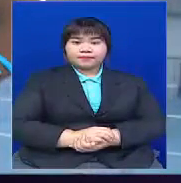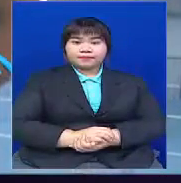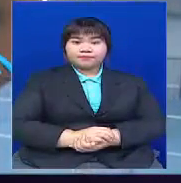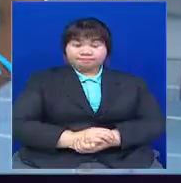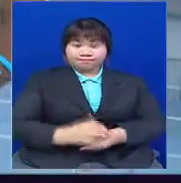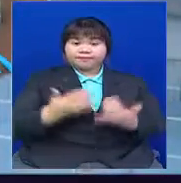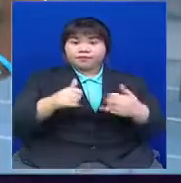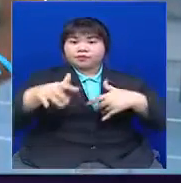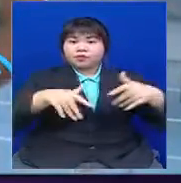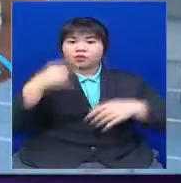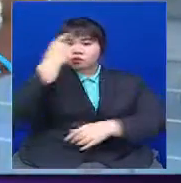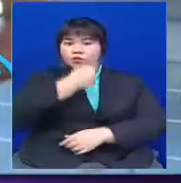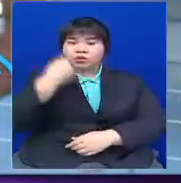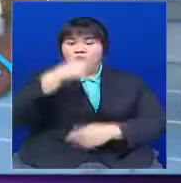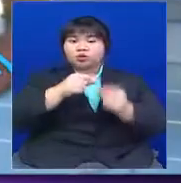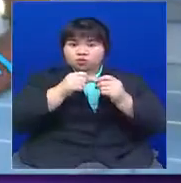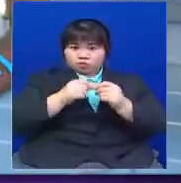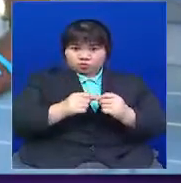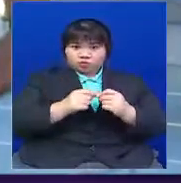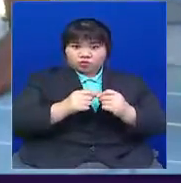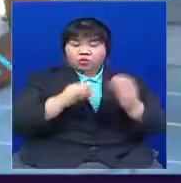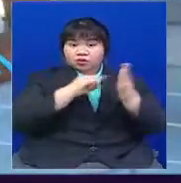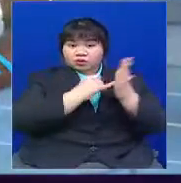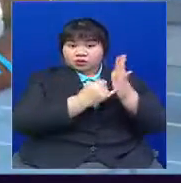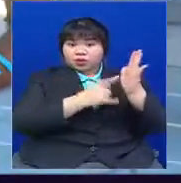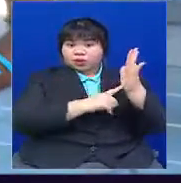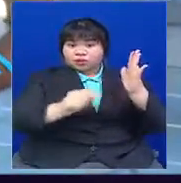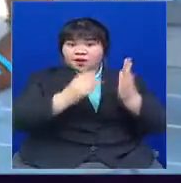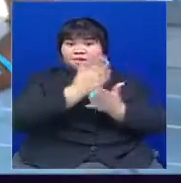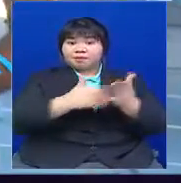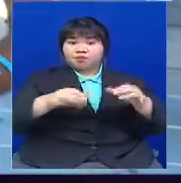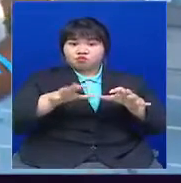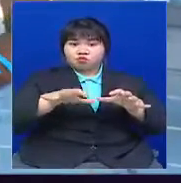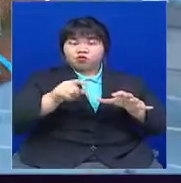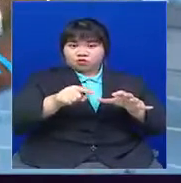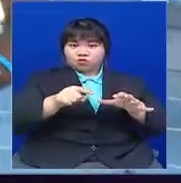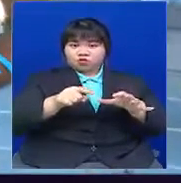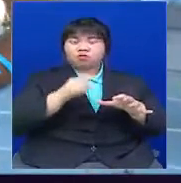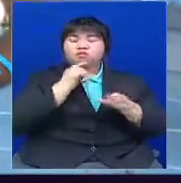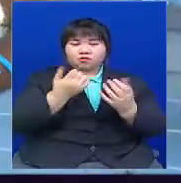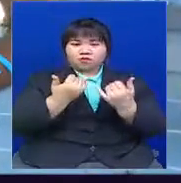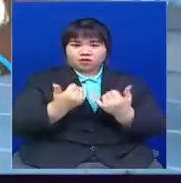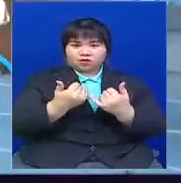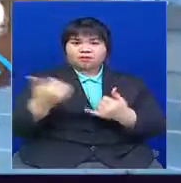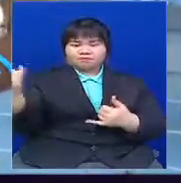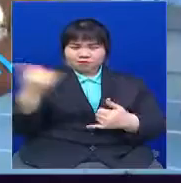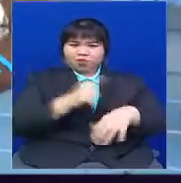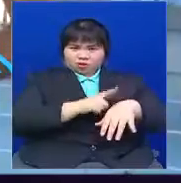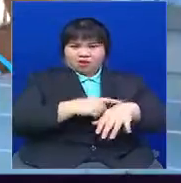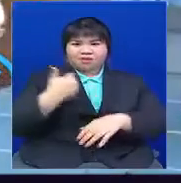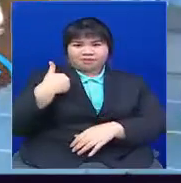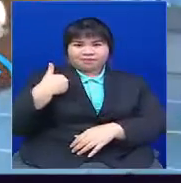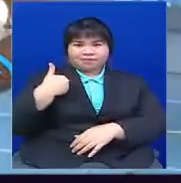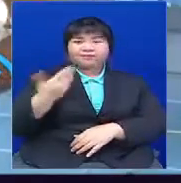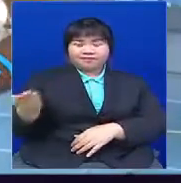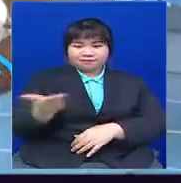และสำหรับประชาชนท่านใดนะครับที่อยู่ในพื้นที่เทศบาลตำบลบางปูจังหวัดสมุทรปราการนะครับขณะนี้นะครับก็ยังคงพอมีเวลานะครับที่จะ